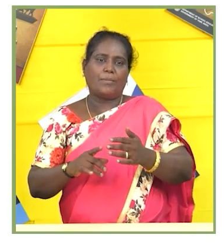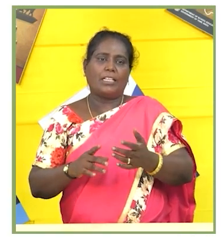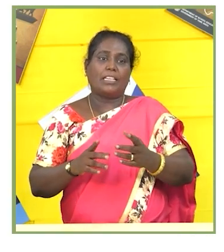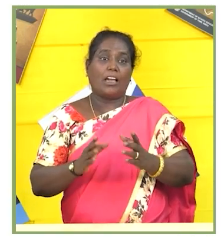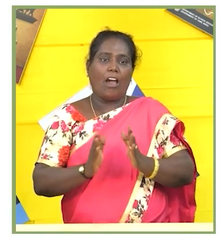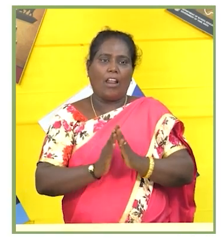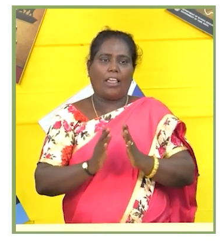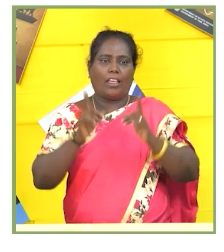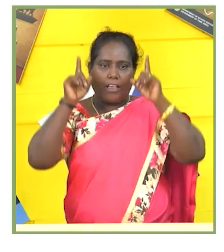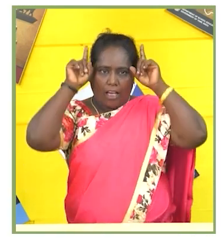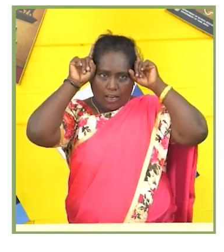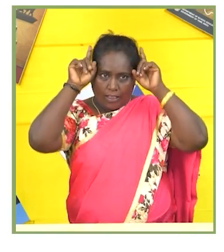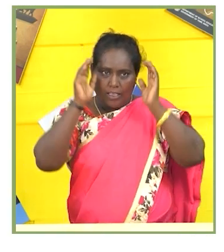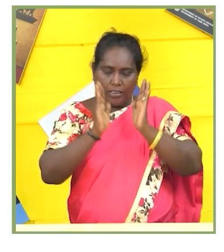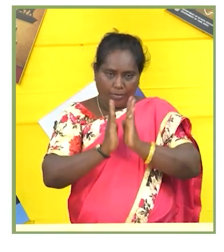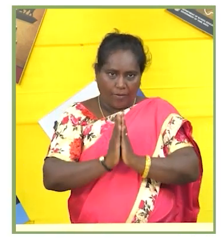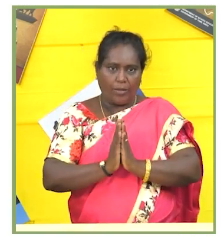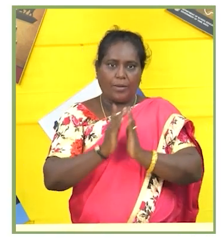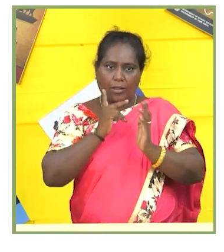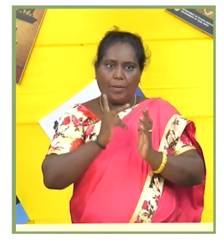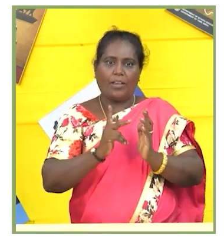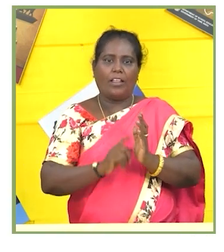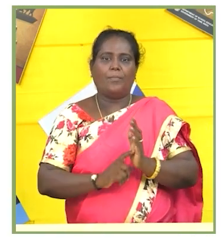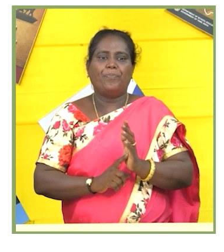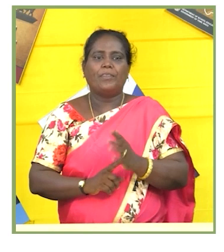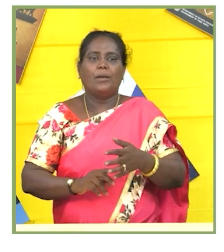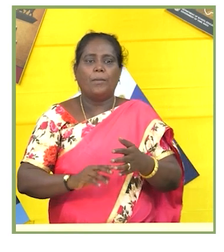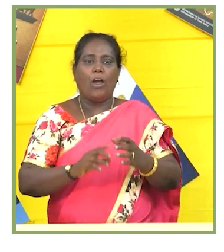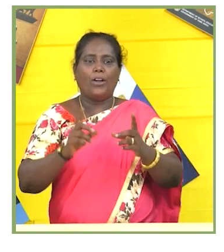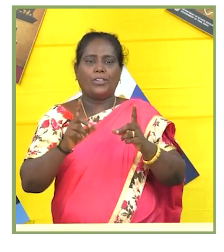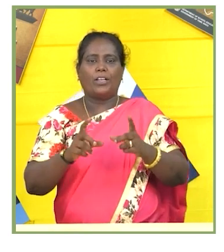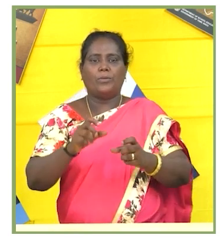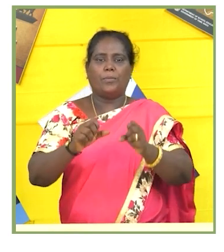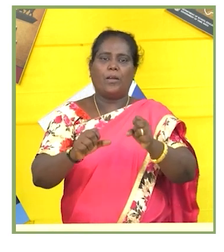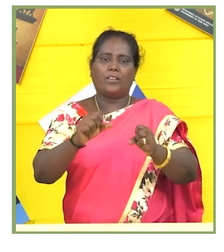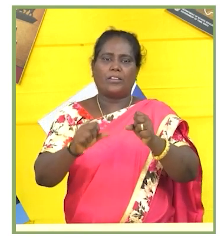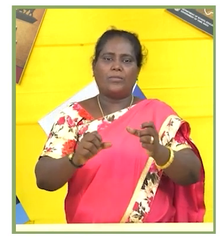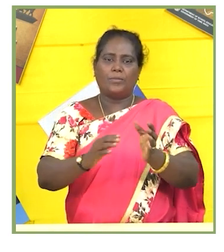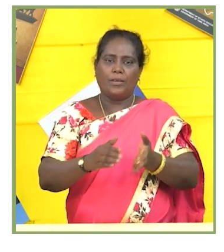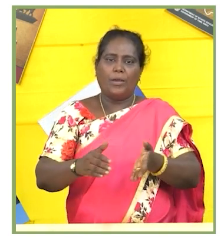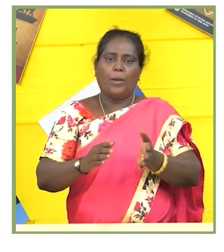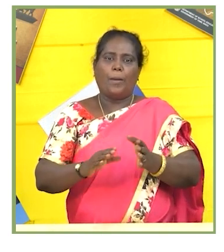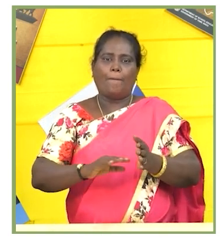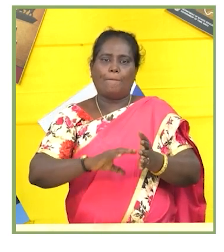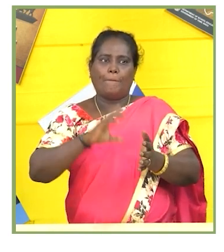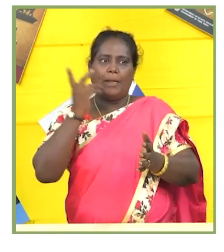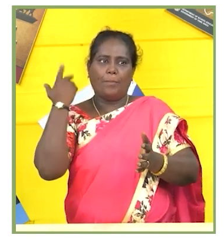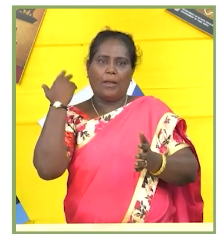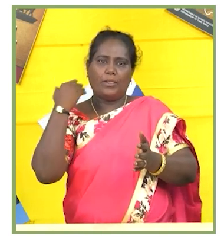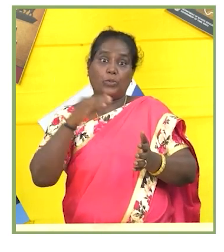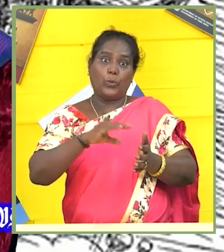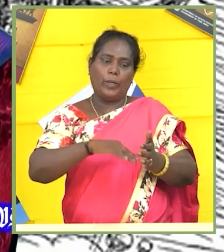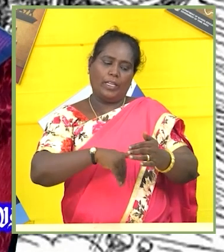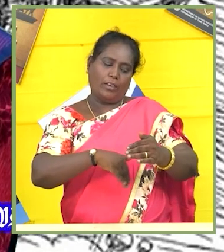சிந்து சமவெளி நாகரிகத்தில் காளையை தெய்வமாக வழிபட்டனர் என்பதற்கான அகழாய்வு சான்றுகள் இருக்குது. மாடு